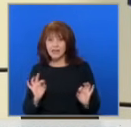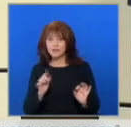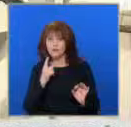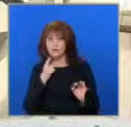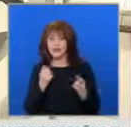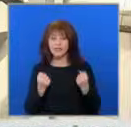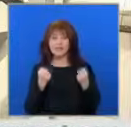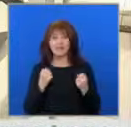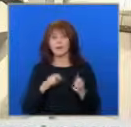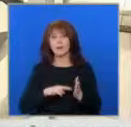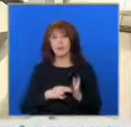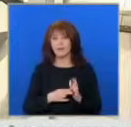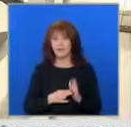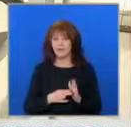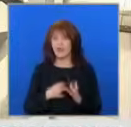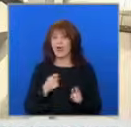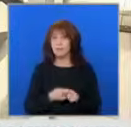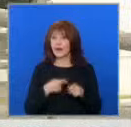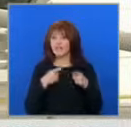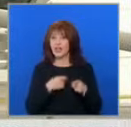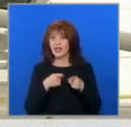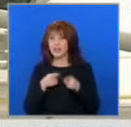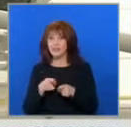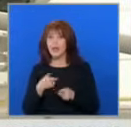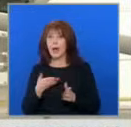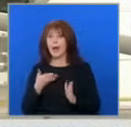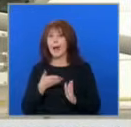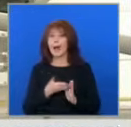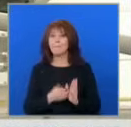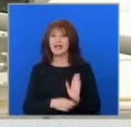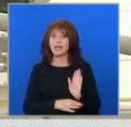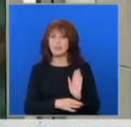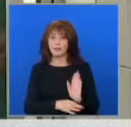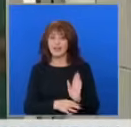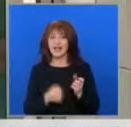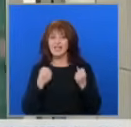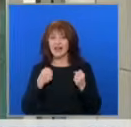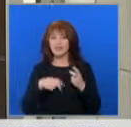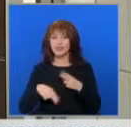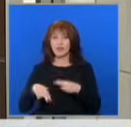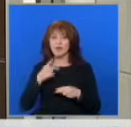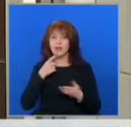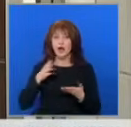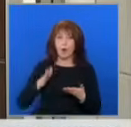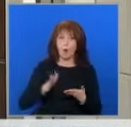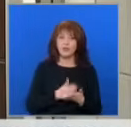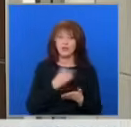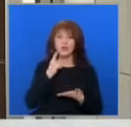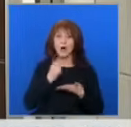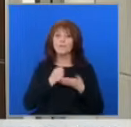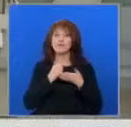здравни политики. И на свой ред отправи критики към депутатите, които във финансовата и здравна комисии вчера отхвърлиха бюджета на здравната